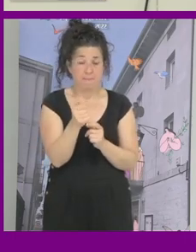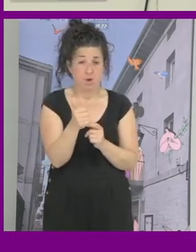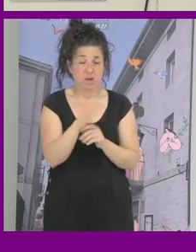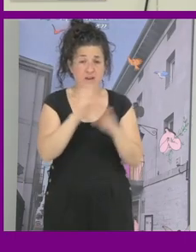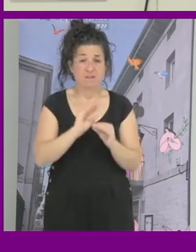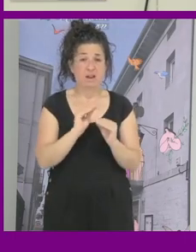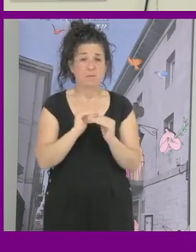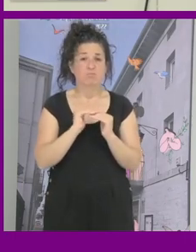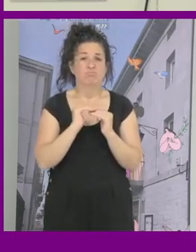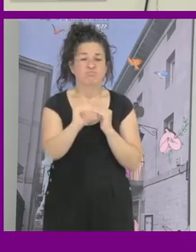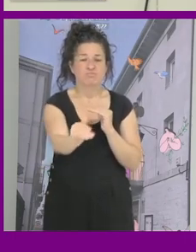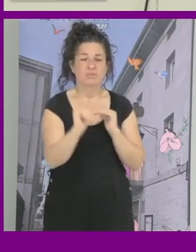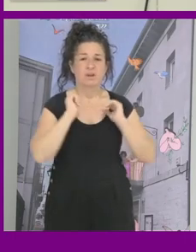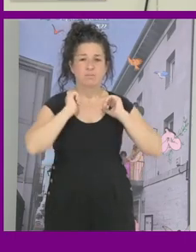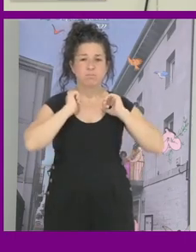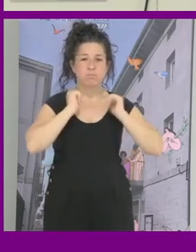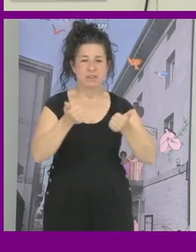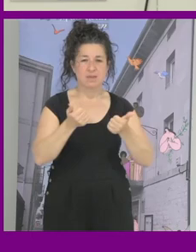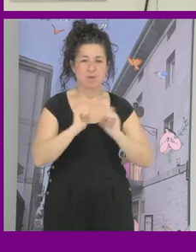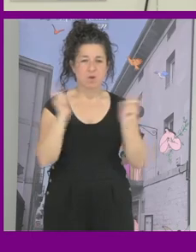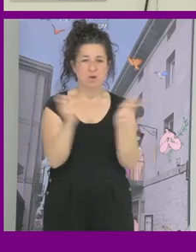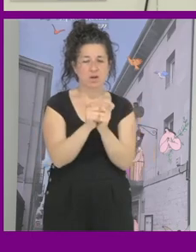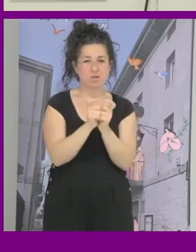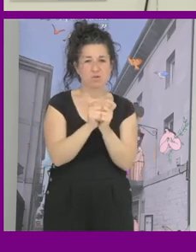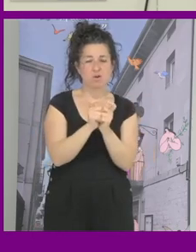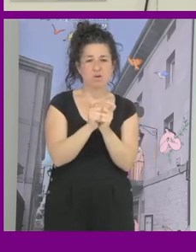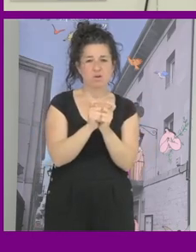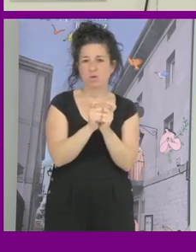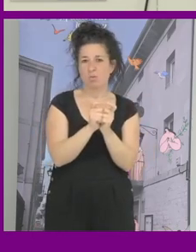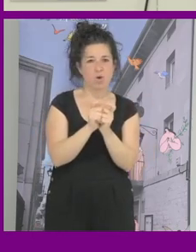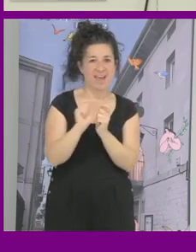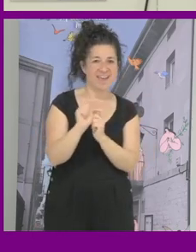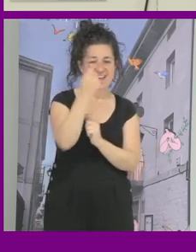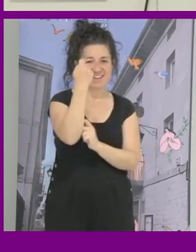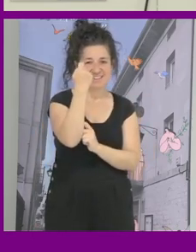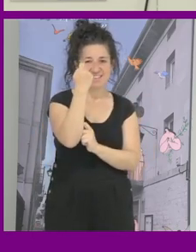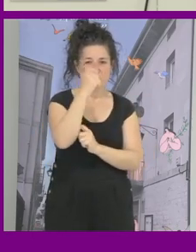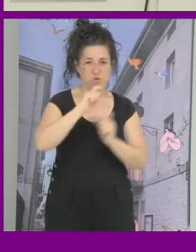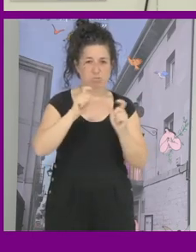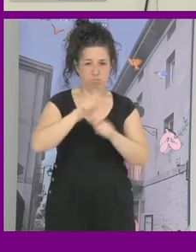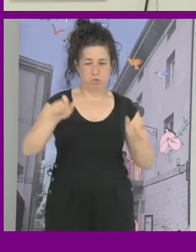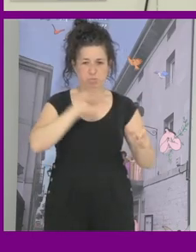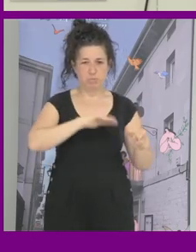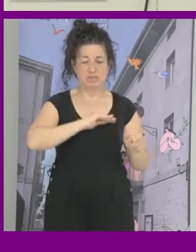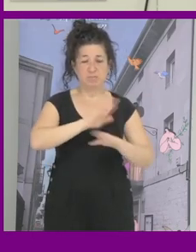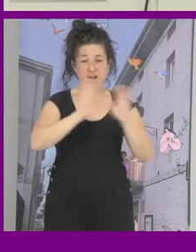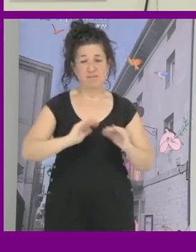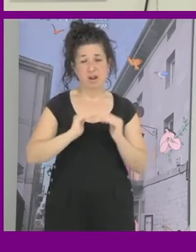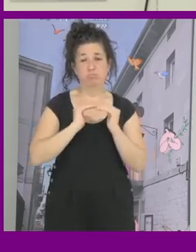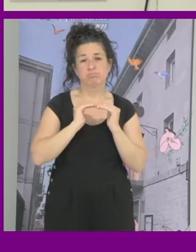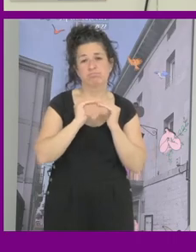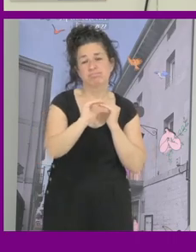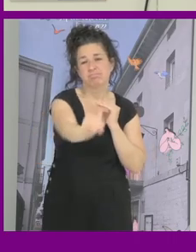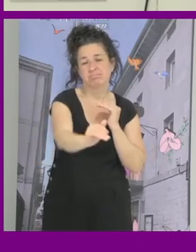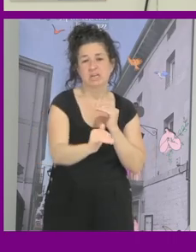gara, osea, lehenengo bileran arrakasta izan zuen eta jende gehiago egon ginen, baina azkenean egonkortu gara,